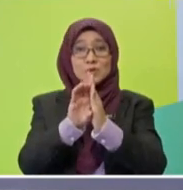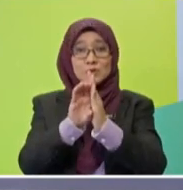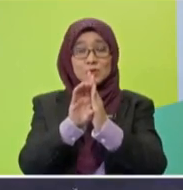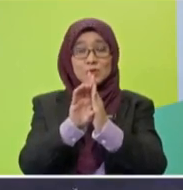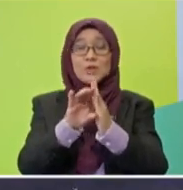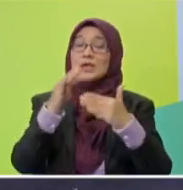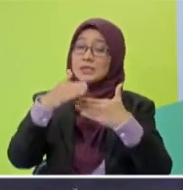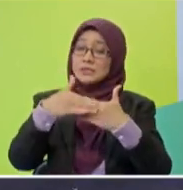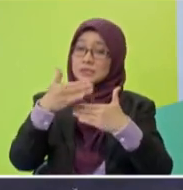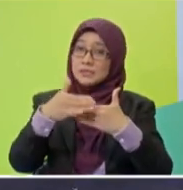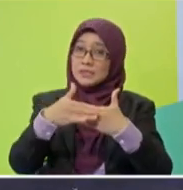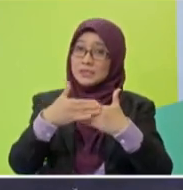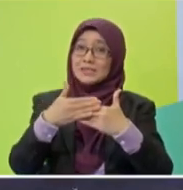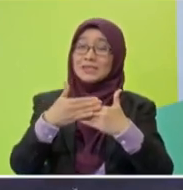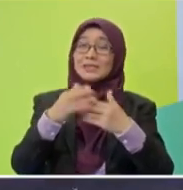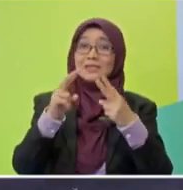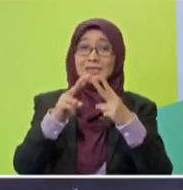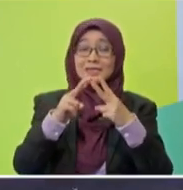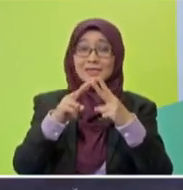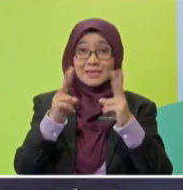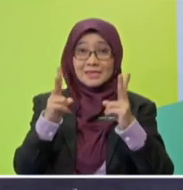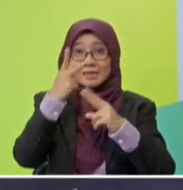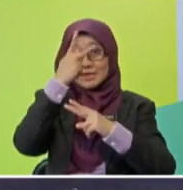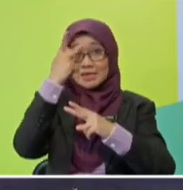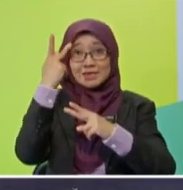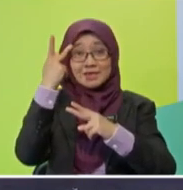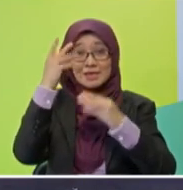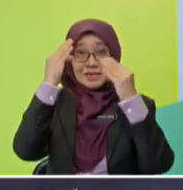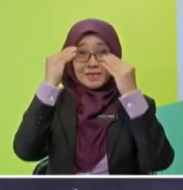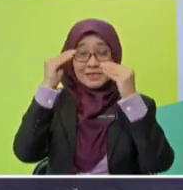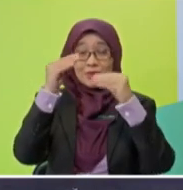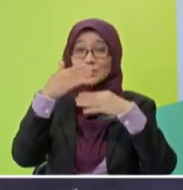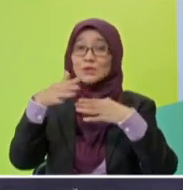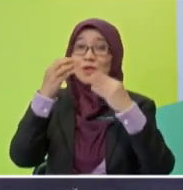ini sangat jelas Ada banyak lagi